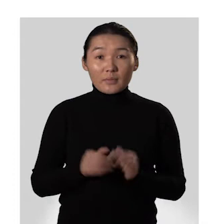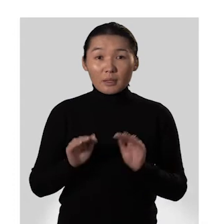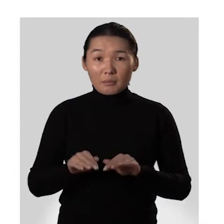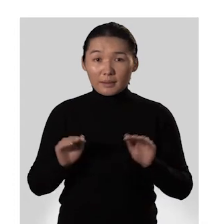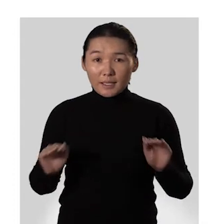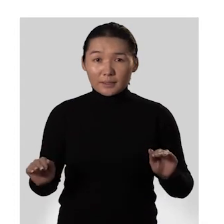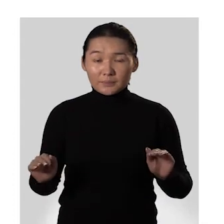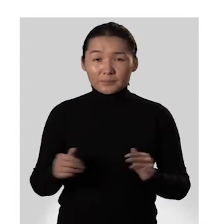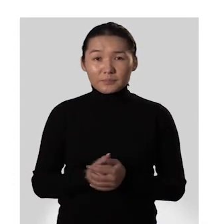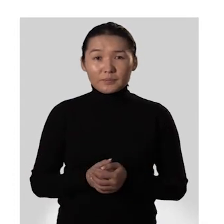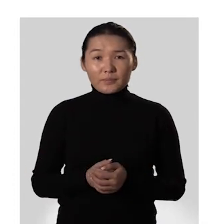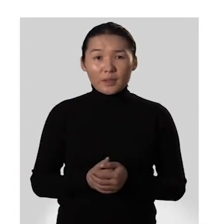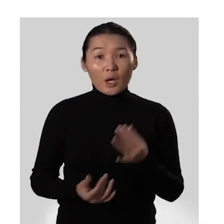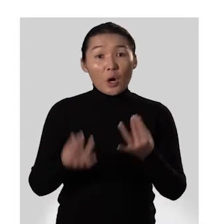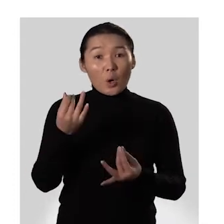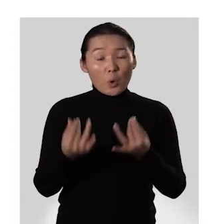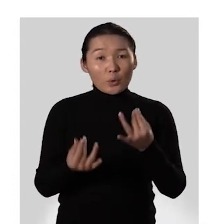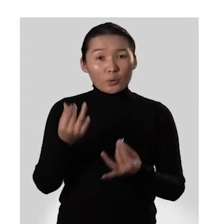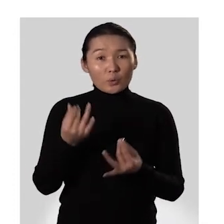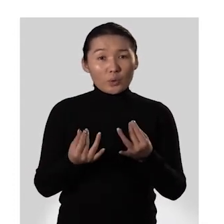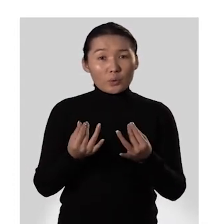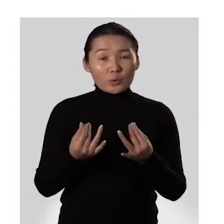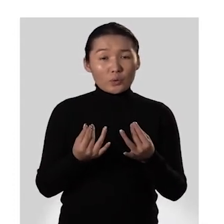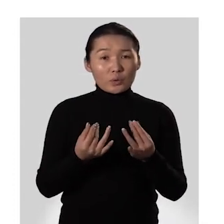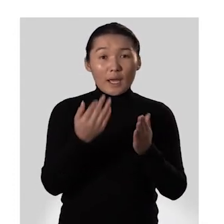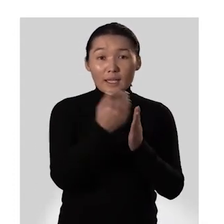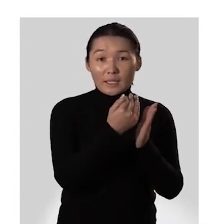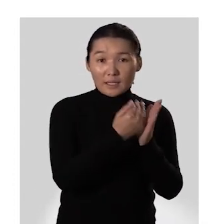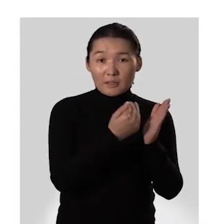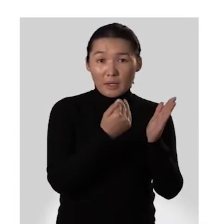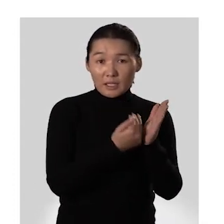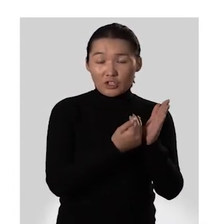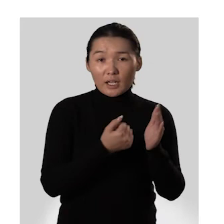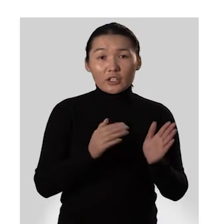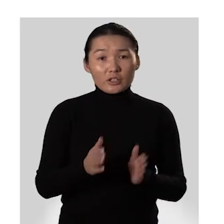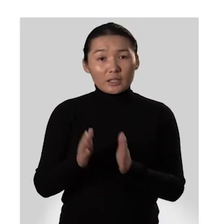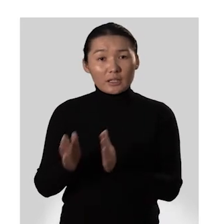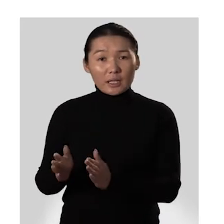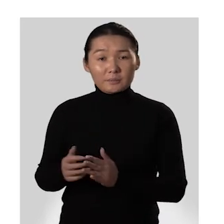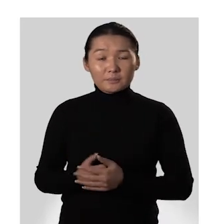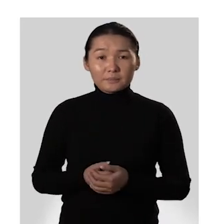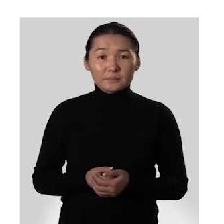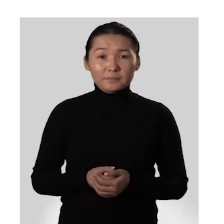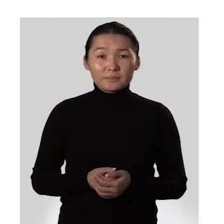Балдар, оюндун өтүшүн ирети менен жайгаштыргыла.